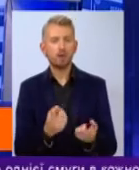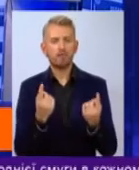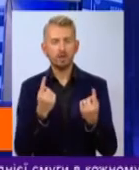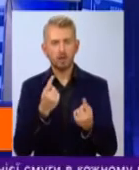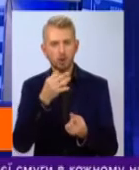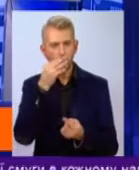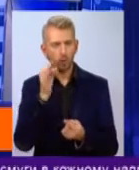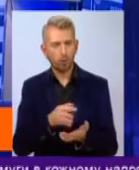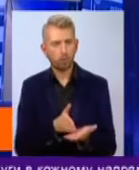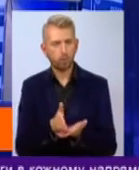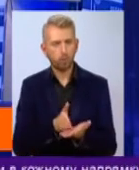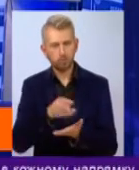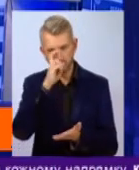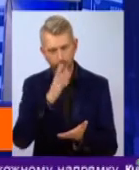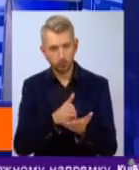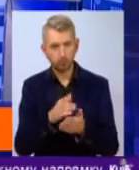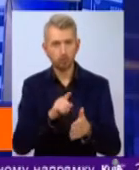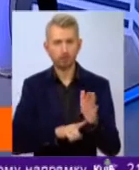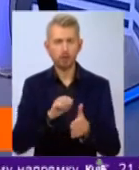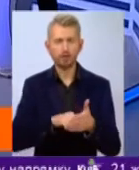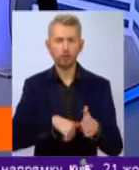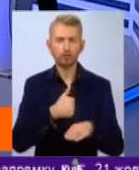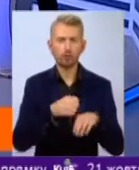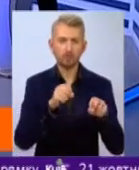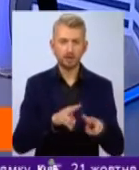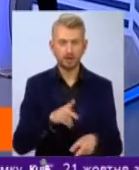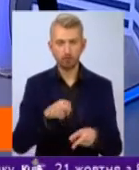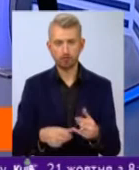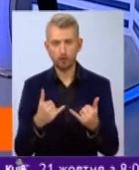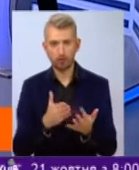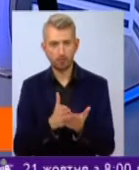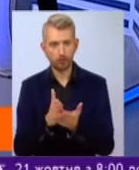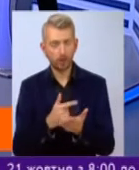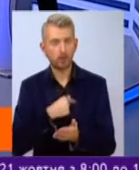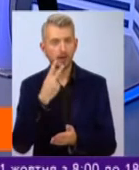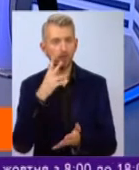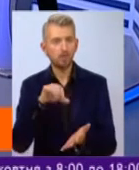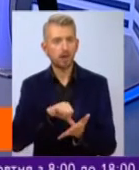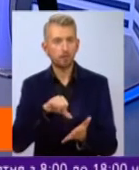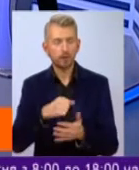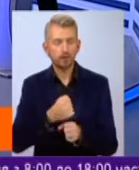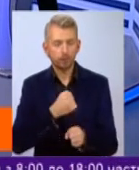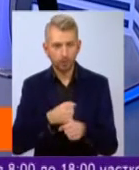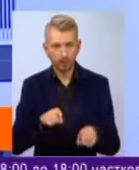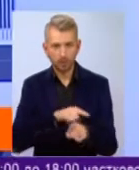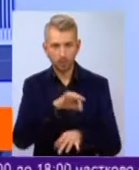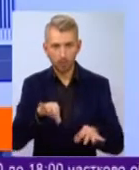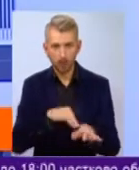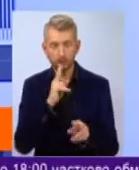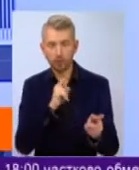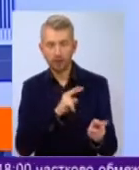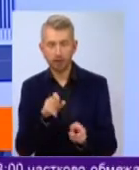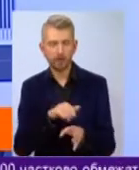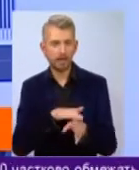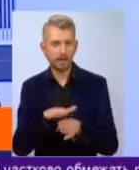державного службовця, починаючи від головного спеціаліста, закінчуючи сьогоднішню посаду, я завжди брав участь у розробці таких проєктів і спостерігав за